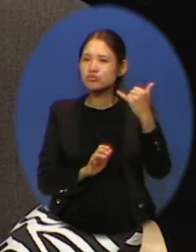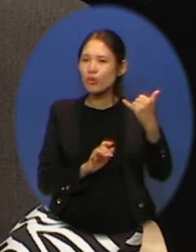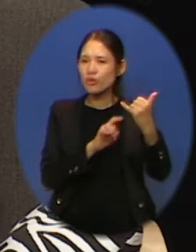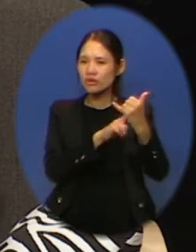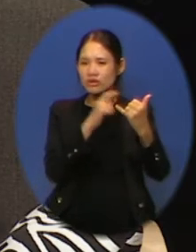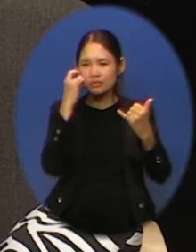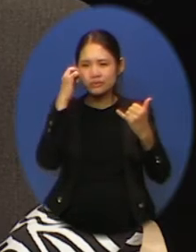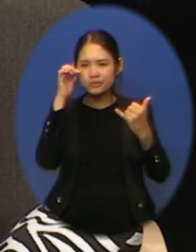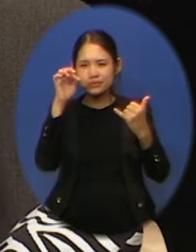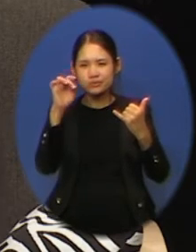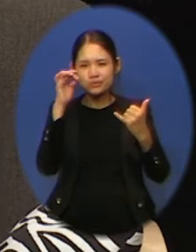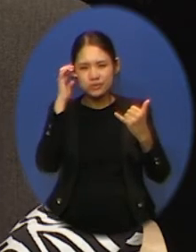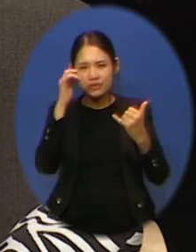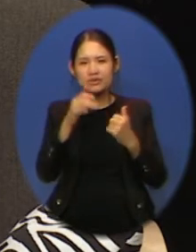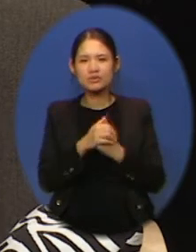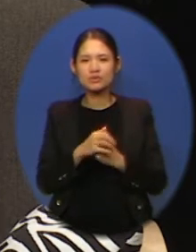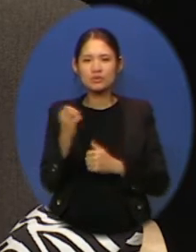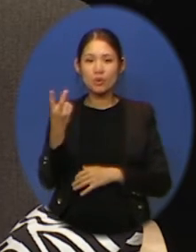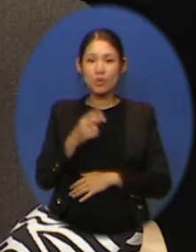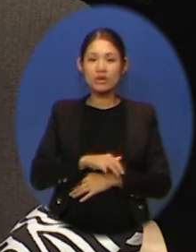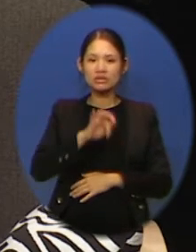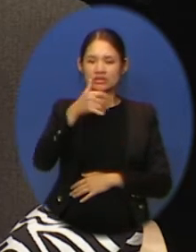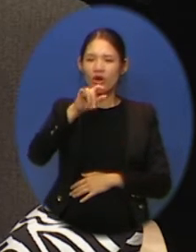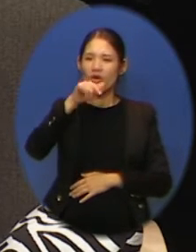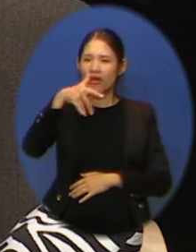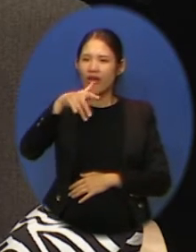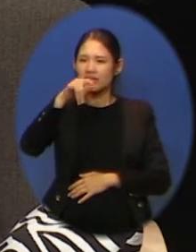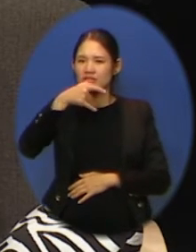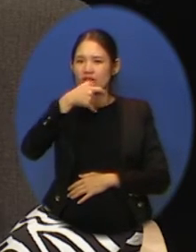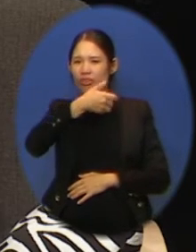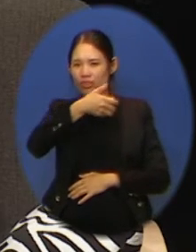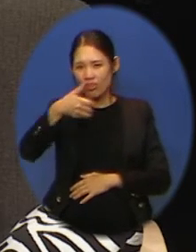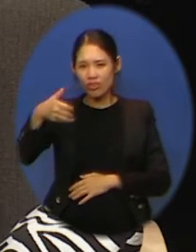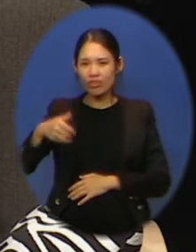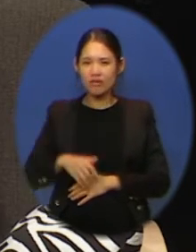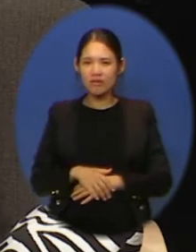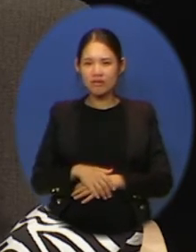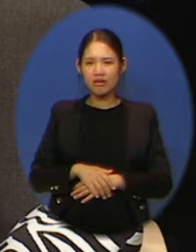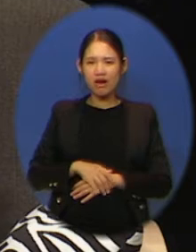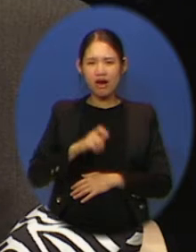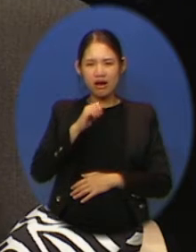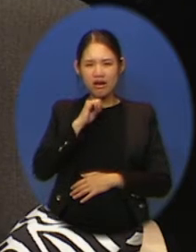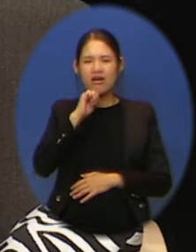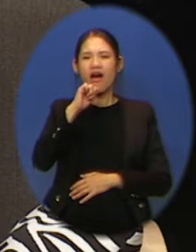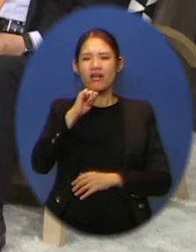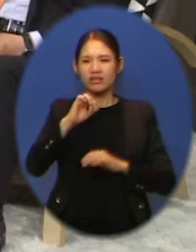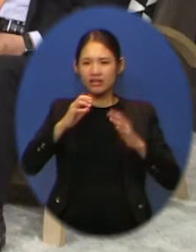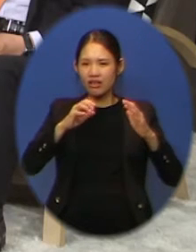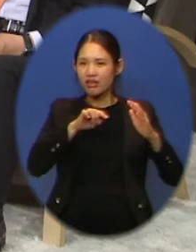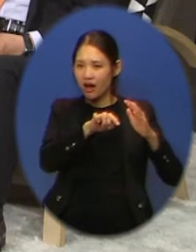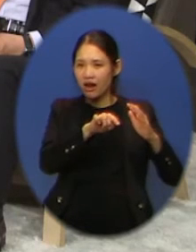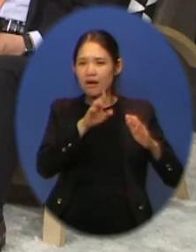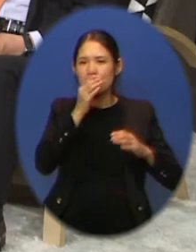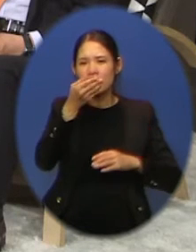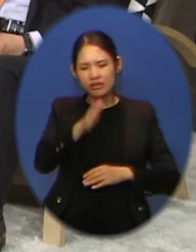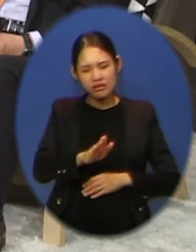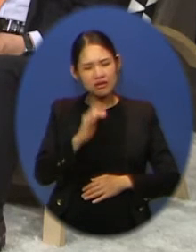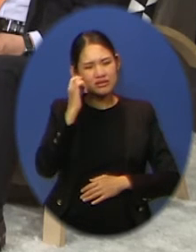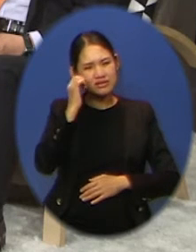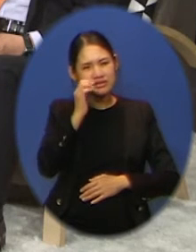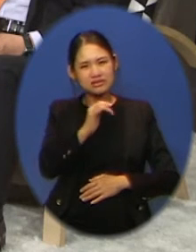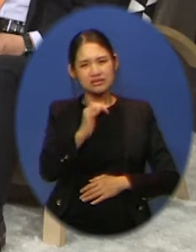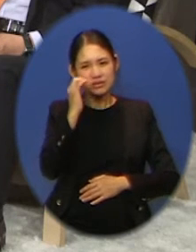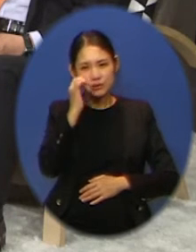형편없이 청계천이 이렇게 더럽고 이 지더럽고 가난한 나라가 못 견디게 그립더라고. 게다가 이러다 안